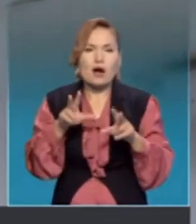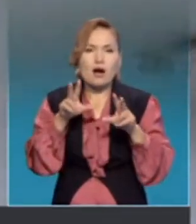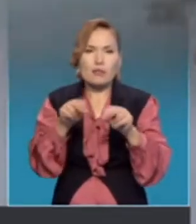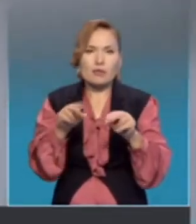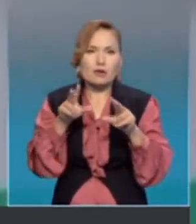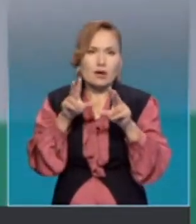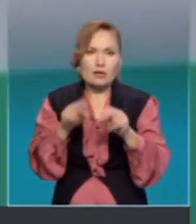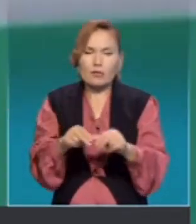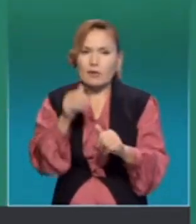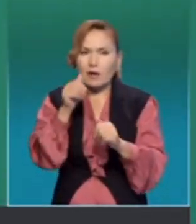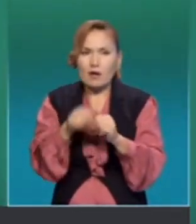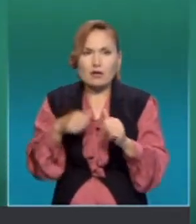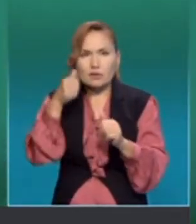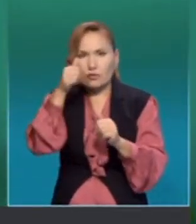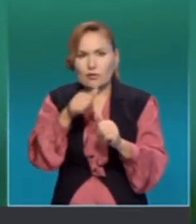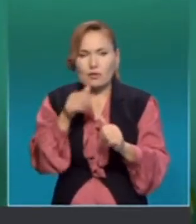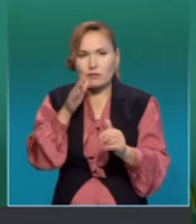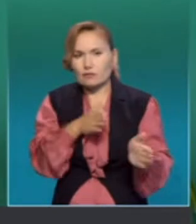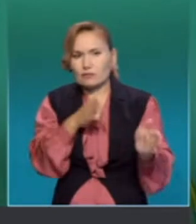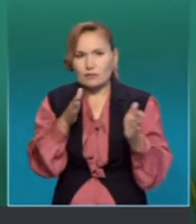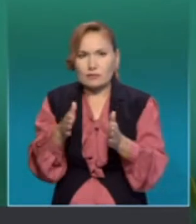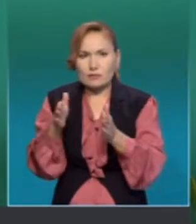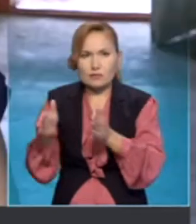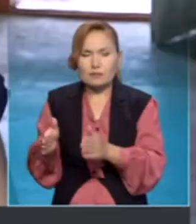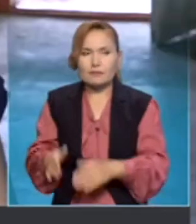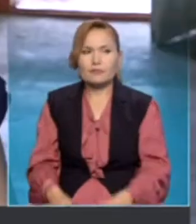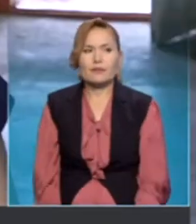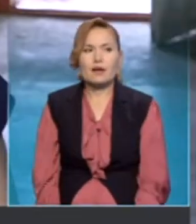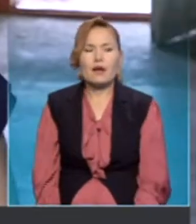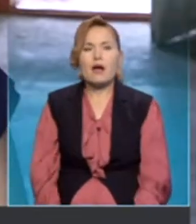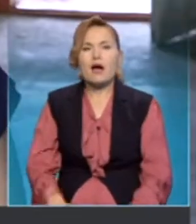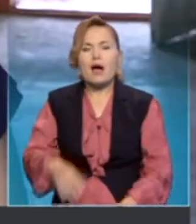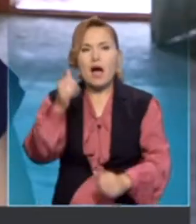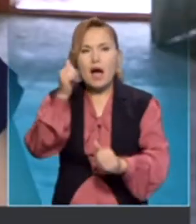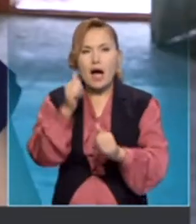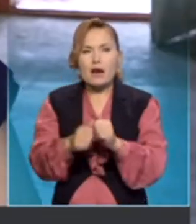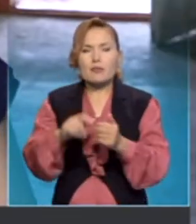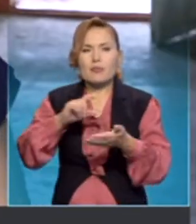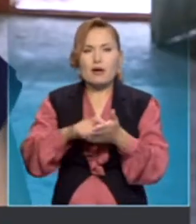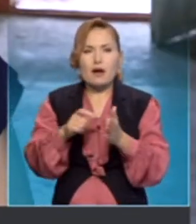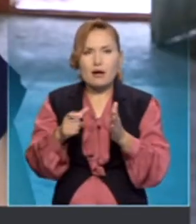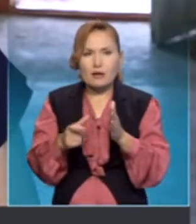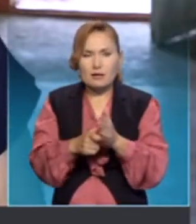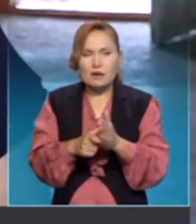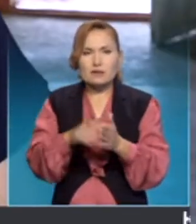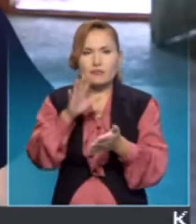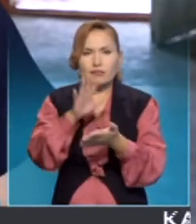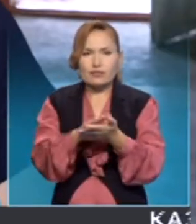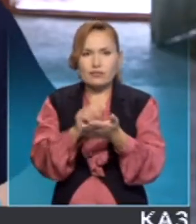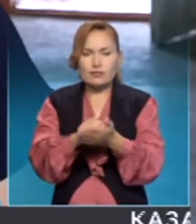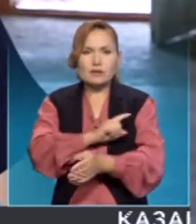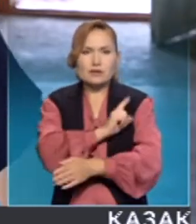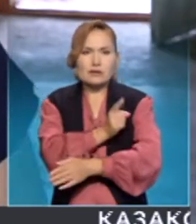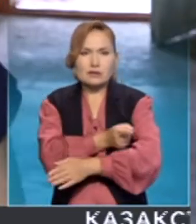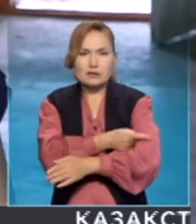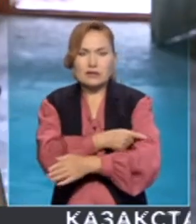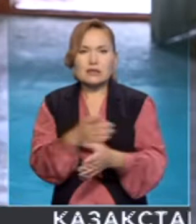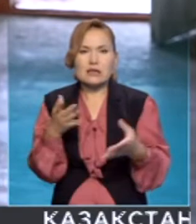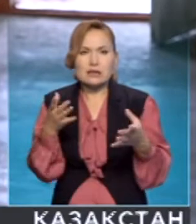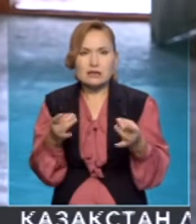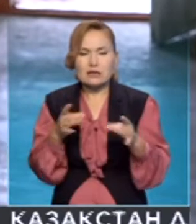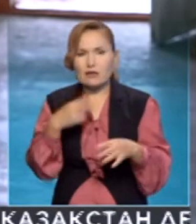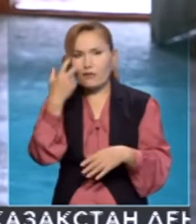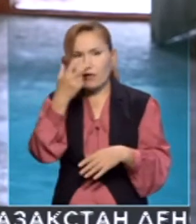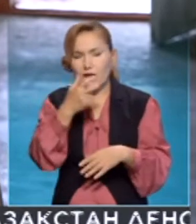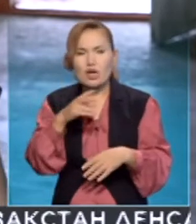аспайды дейді ата-аналар. Төмен жағдайда енді әрбір кластар мысалы құлап жатыр, өздеріңіз көріп келдіңіздер жаңа. Құлап